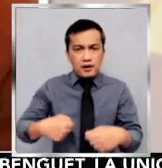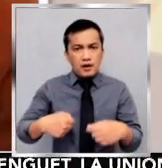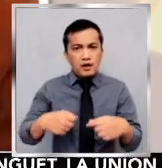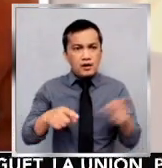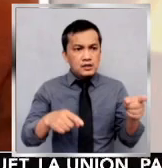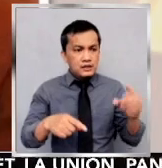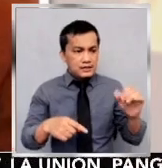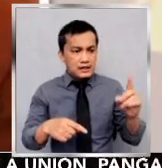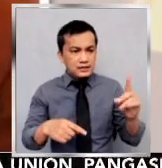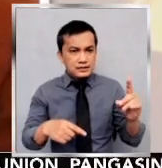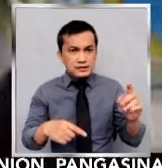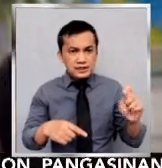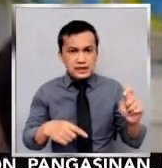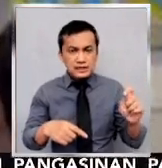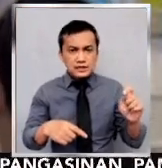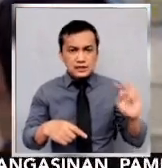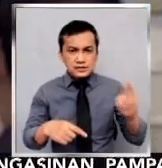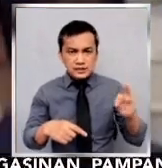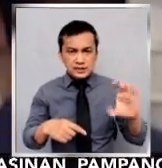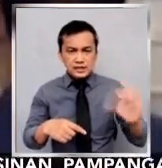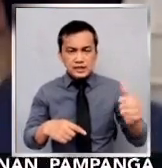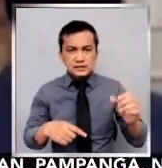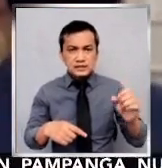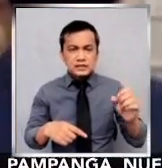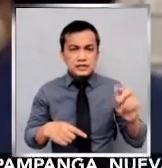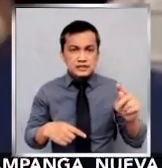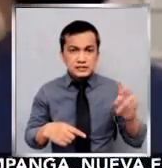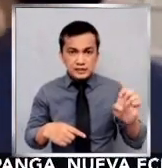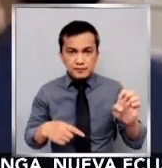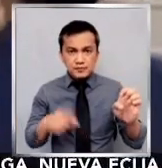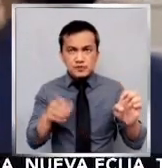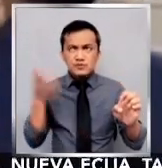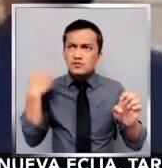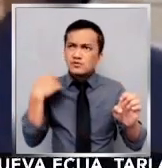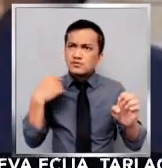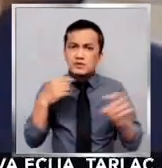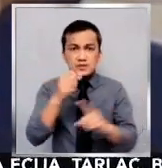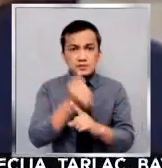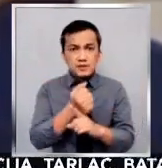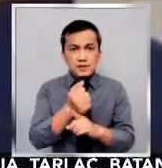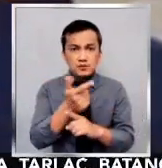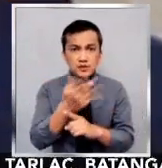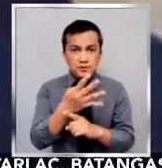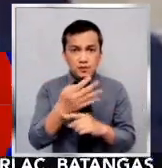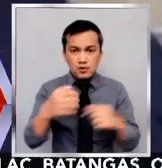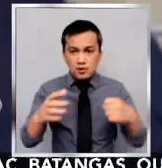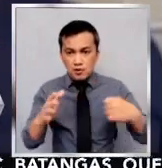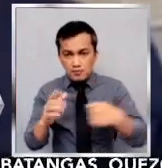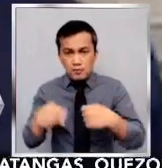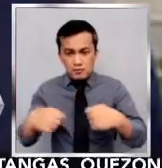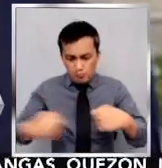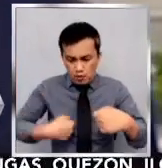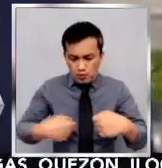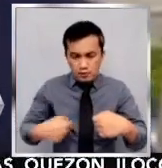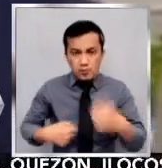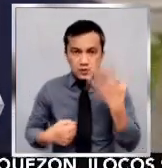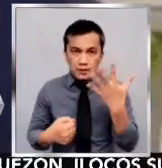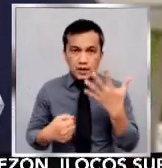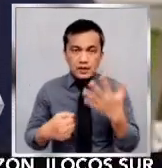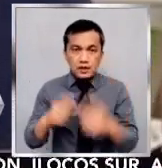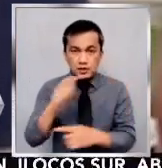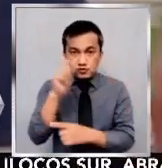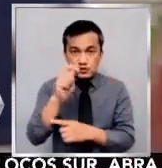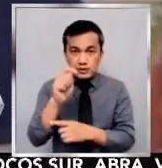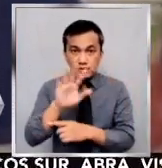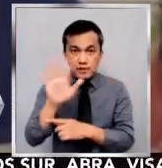Cesar Steve Maingat noong September 24, 2021. Martes ng umaga, ililipad ang labi ni Magsayo sa Midsayap,